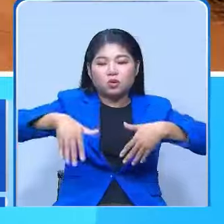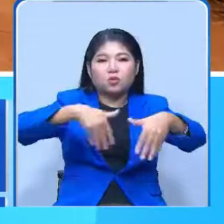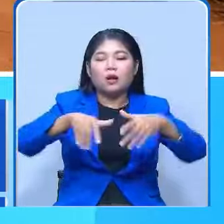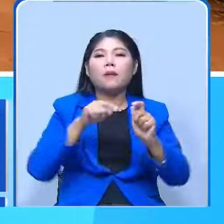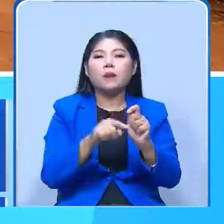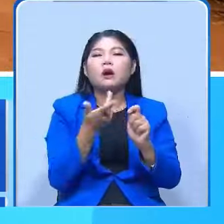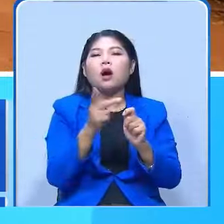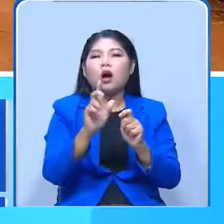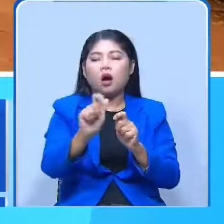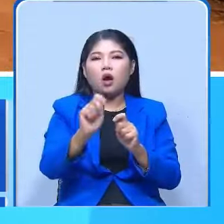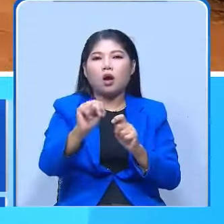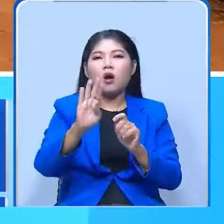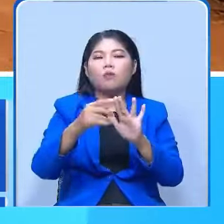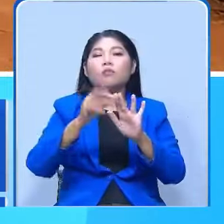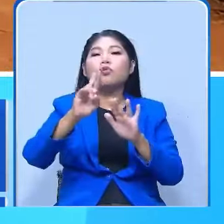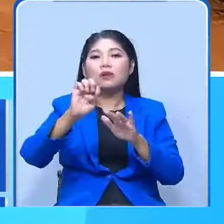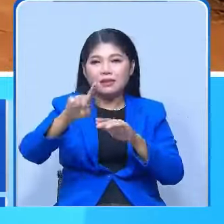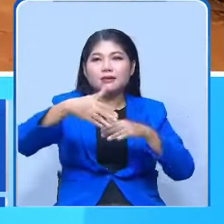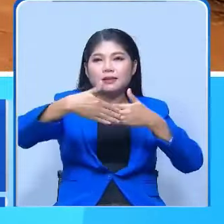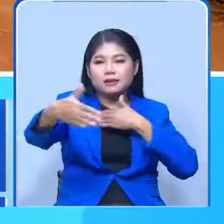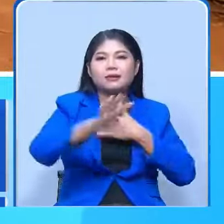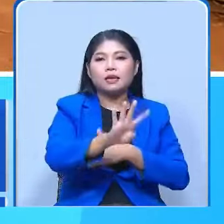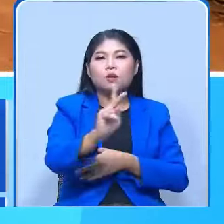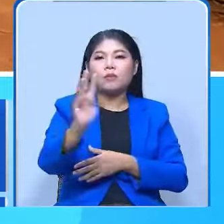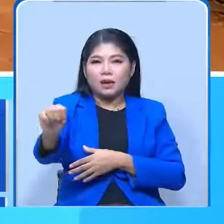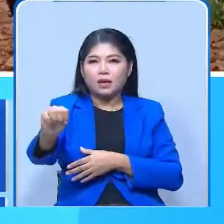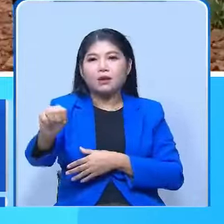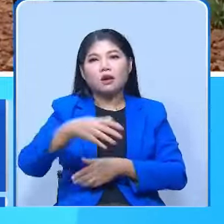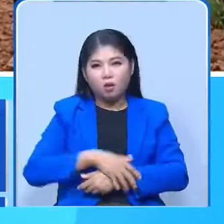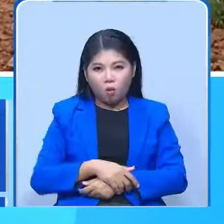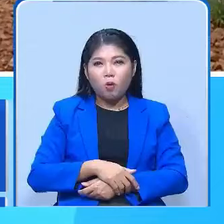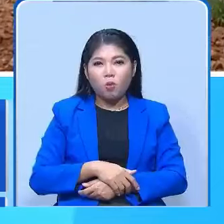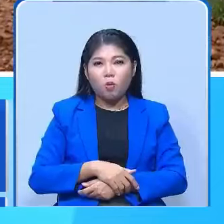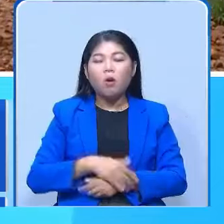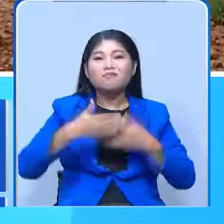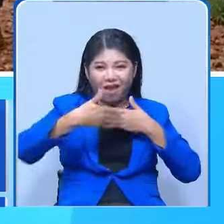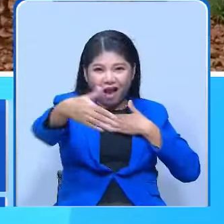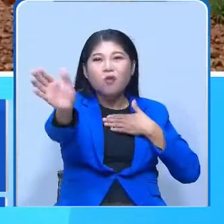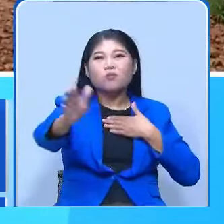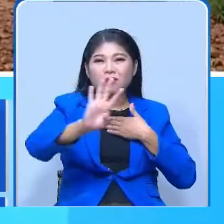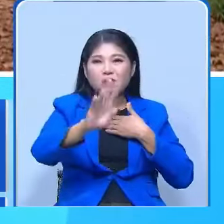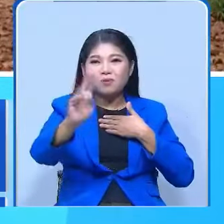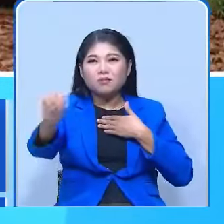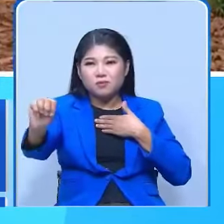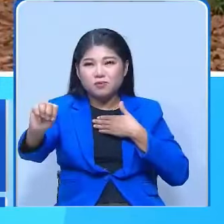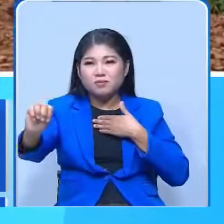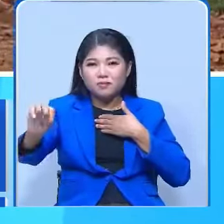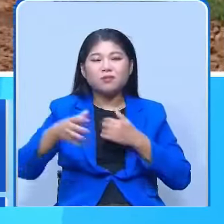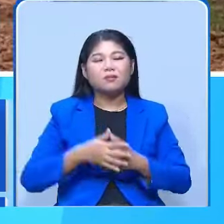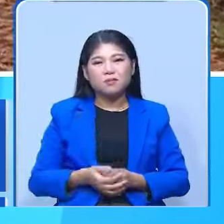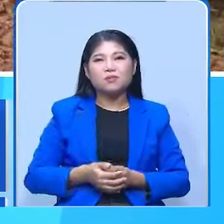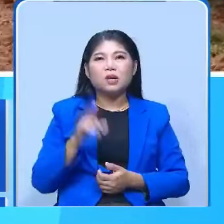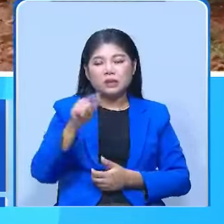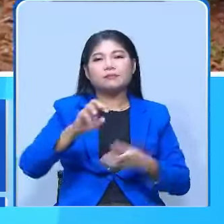คอนบุรีนะคะระยะทางเนี่ย4กิโลเมตร โอ้ ไม่น้อยนะ ยาวนะเนี่ย 4กิโลเมตรเนี่ยคุณผู้ชมคะเขาบอก